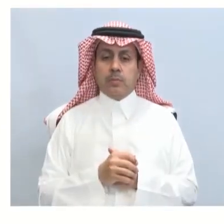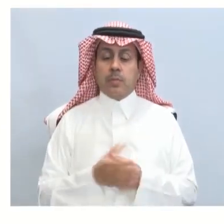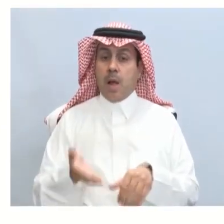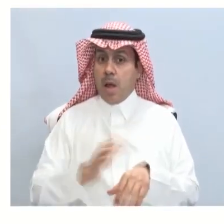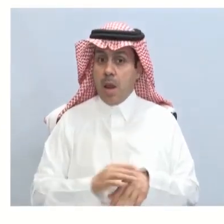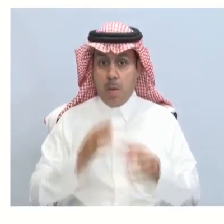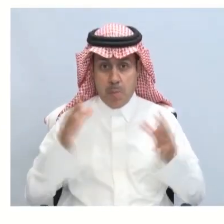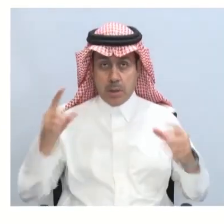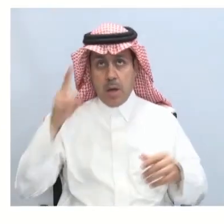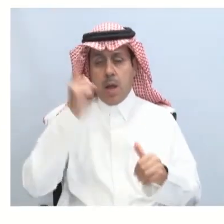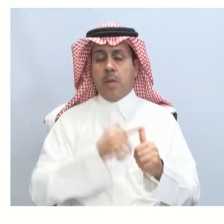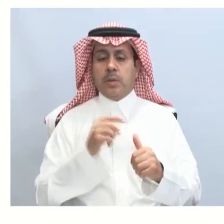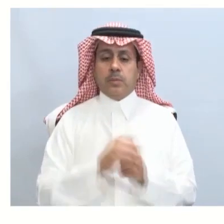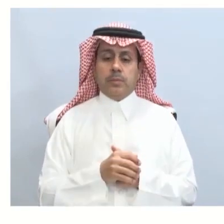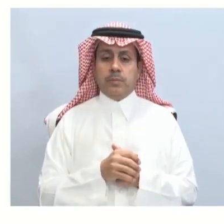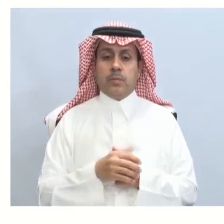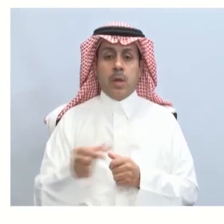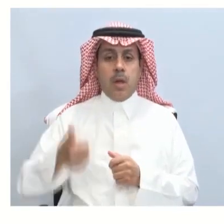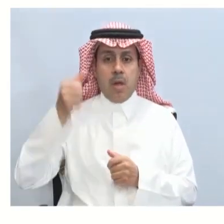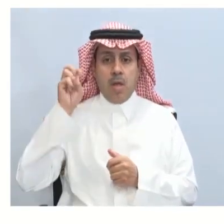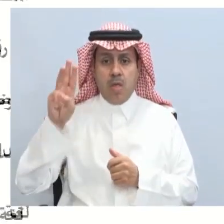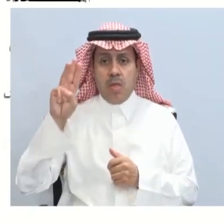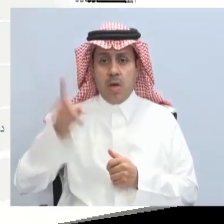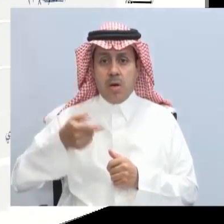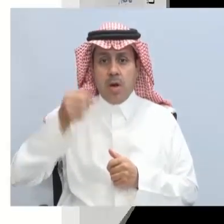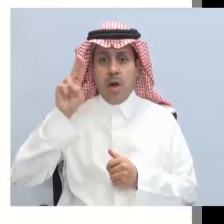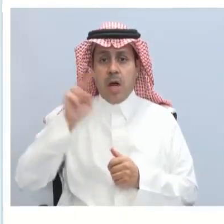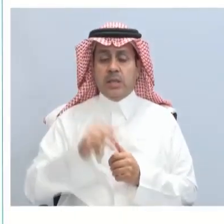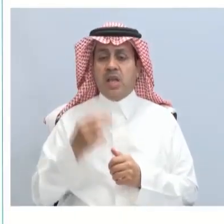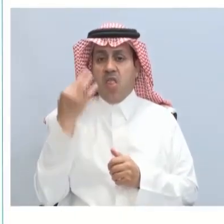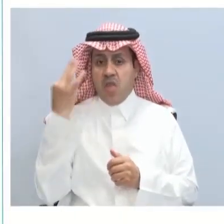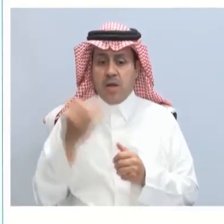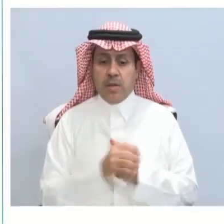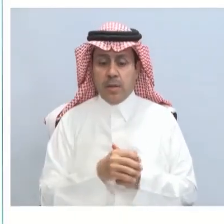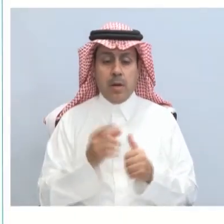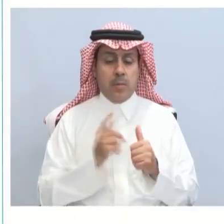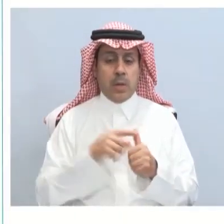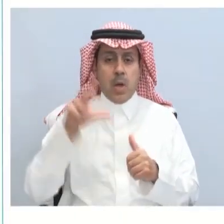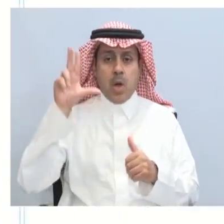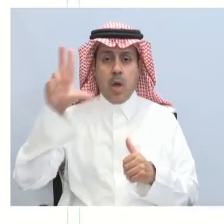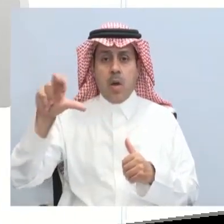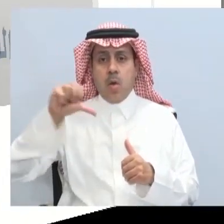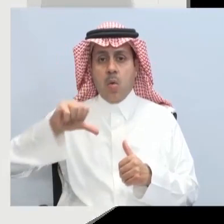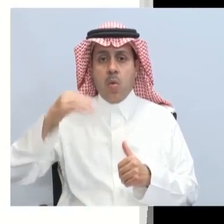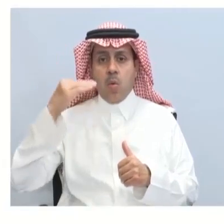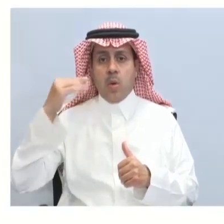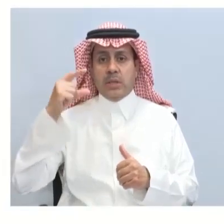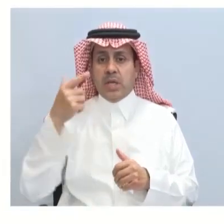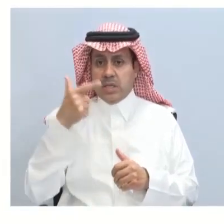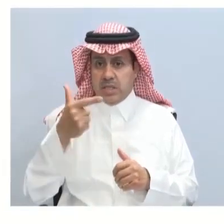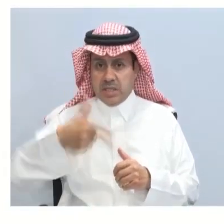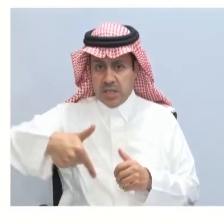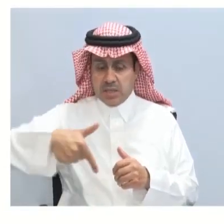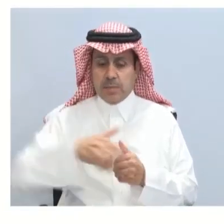الله تعالى درسنا الاثراءات ثلاثه نبدا الاثراءات مع الوحده السادسه ومع السؤال